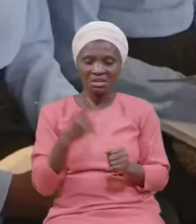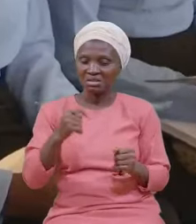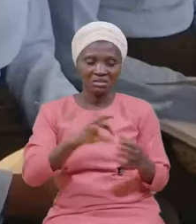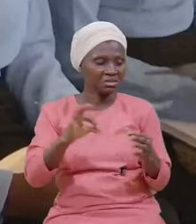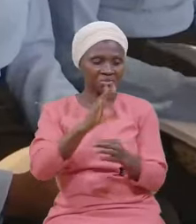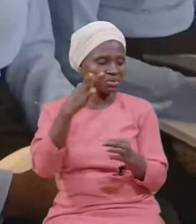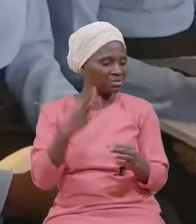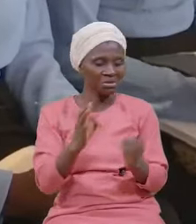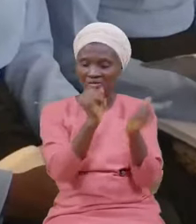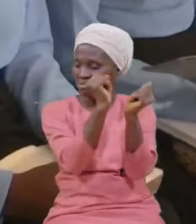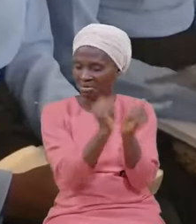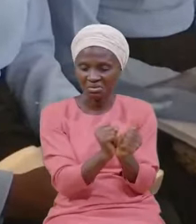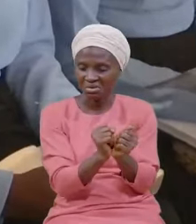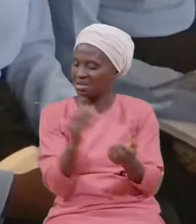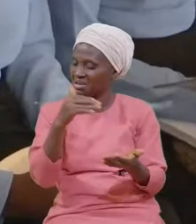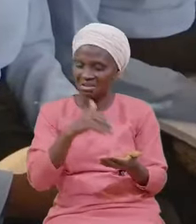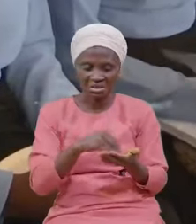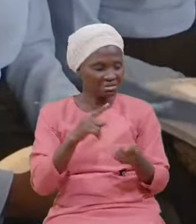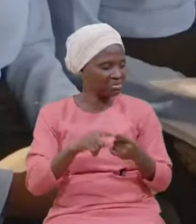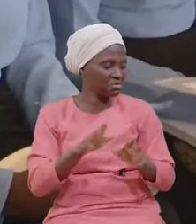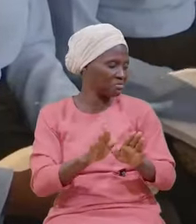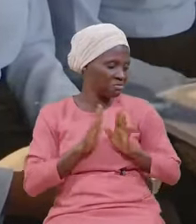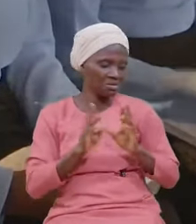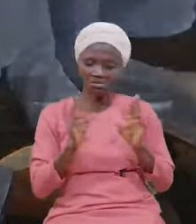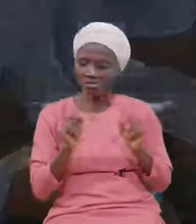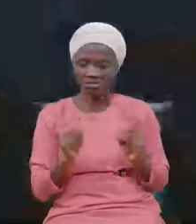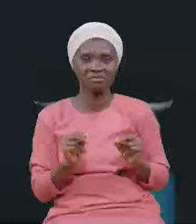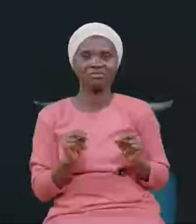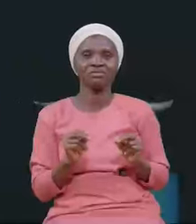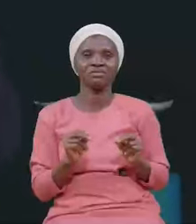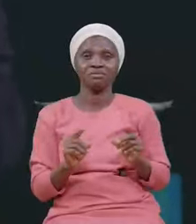l'esprit de servitude pour être dans la crainte.